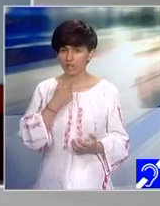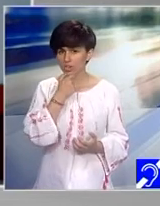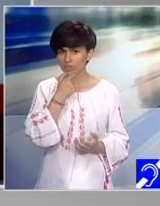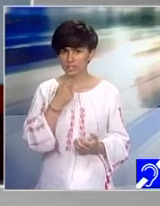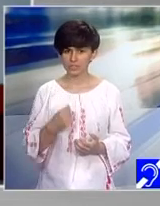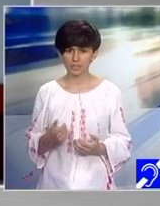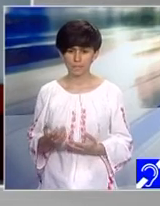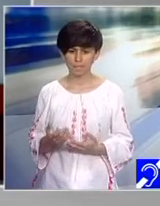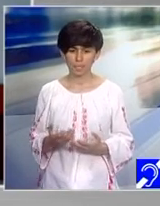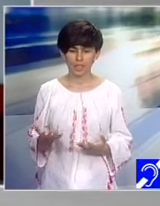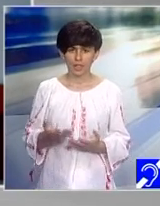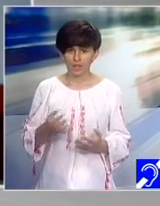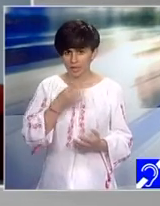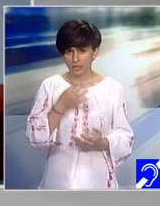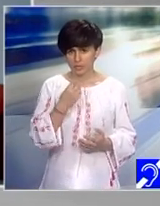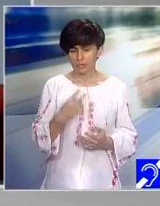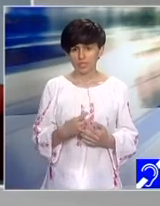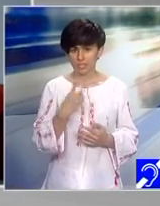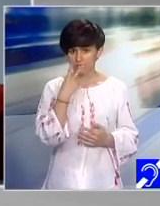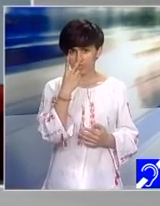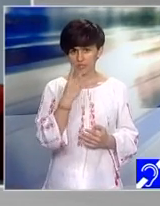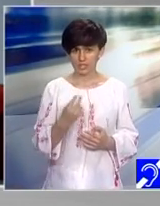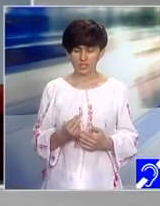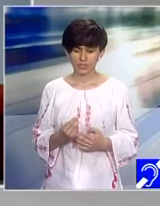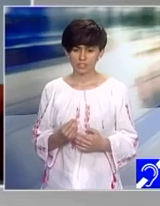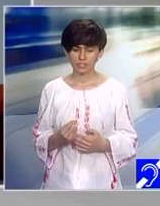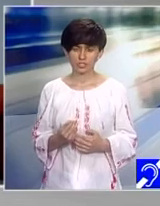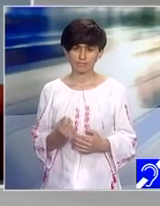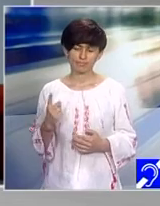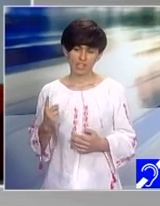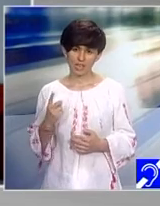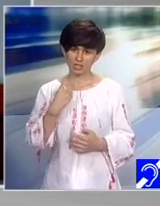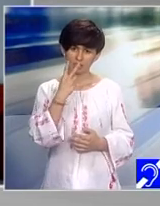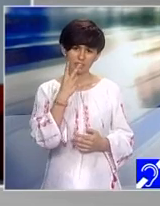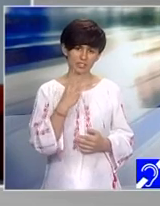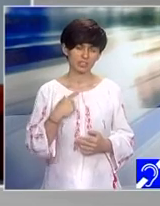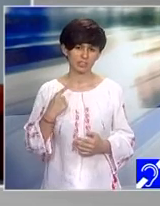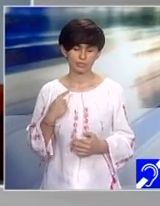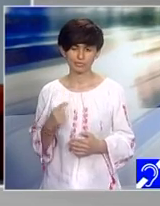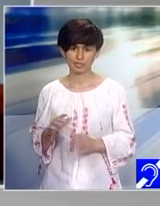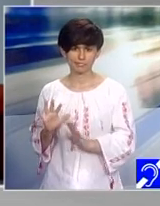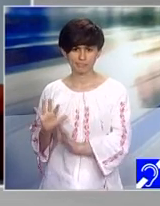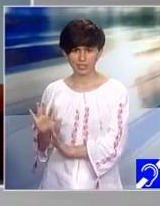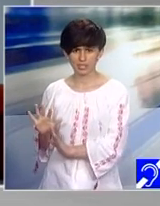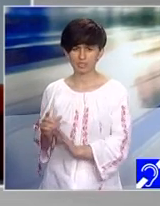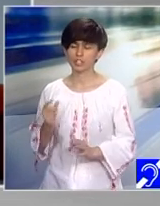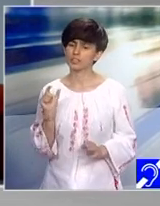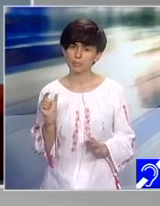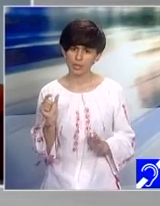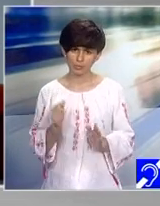deschis ochii de tot sau sunt pe care să se deschidă. Și totuși îi vezi rezervați, mai puțin